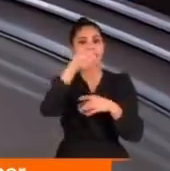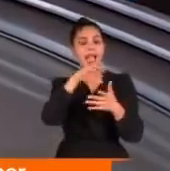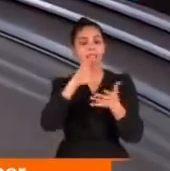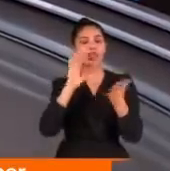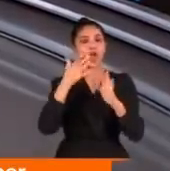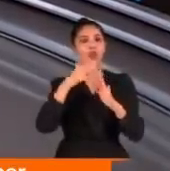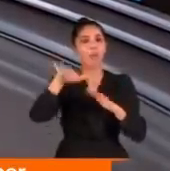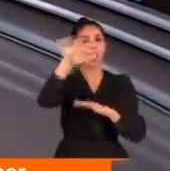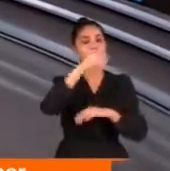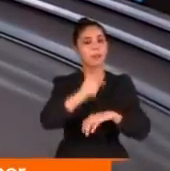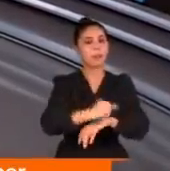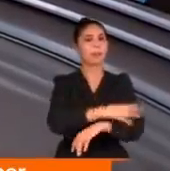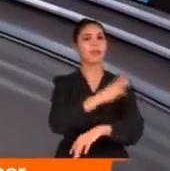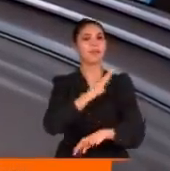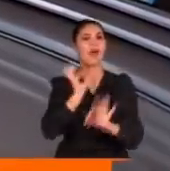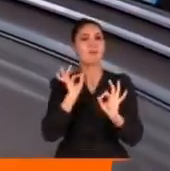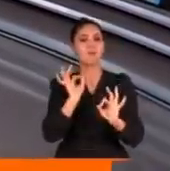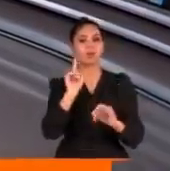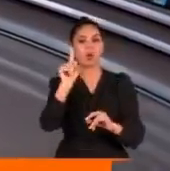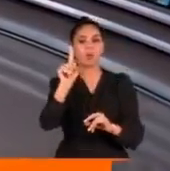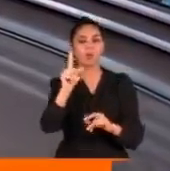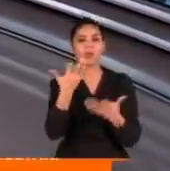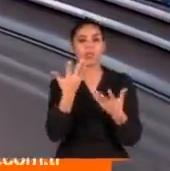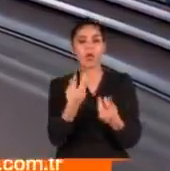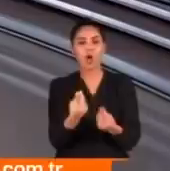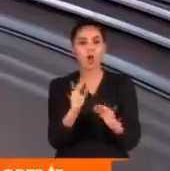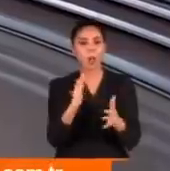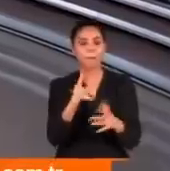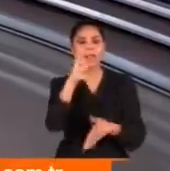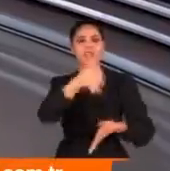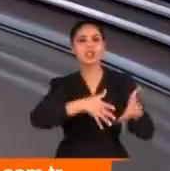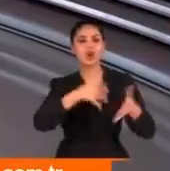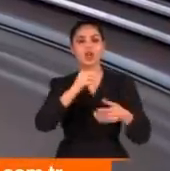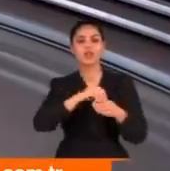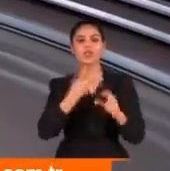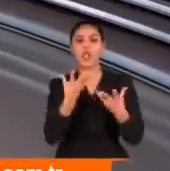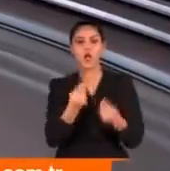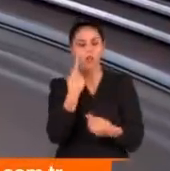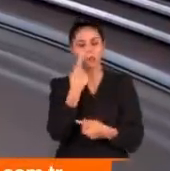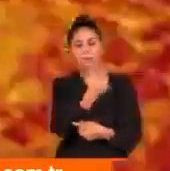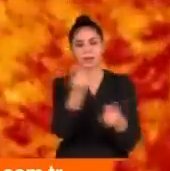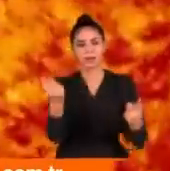olmuştur muhtemelen bunu söyleyince. İşte olasılıklar ve sokaktaki yankıları.